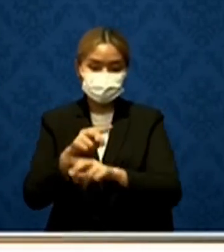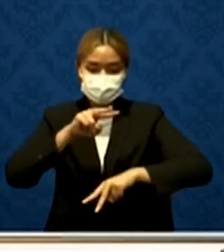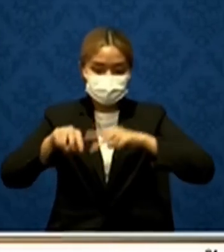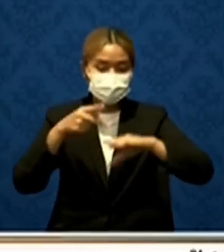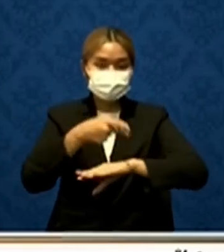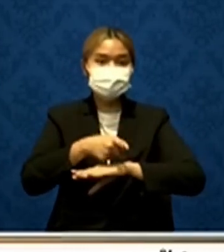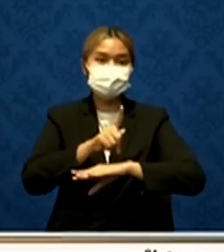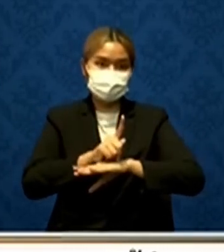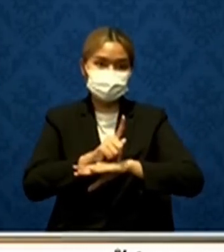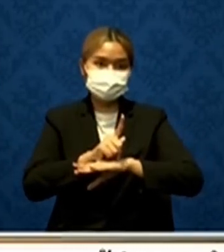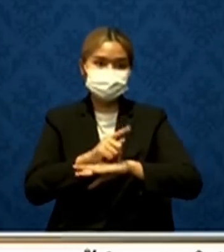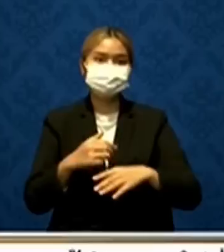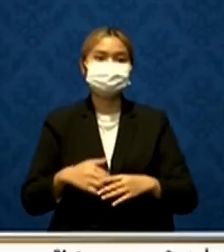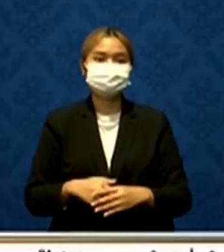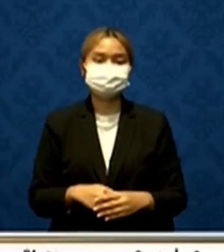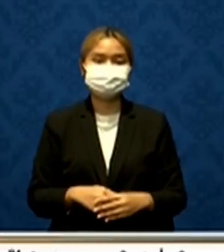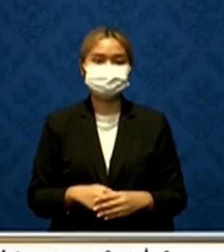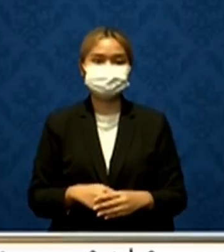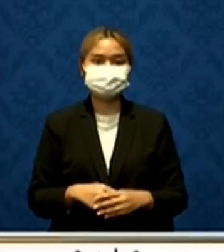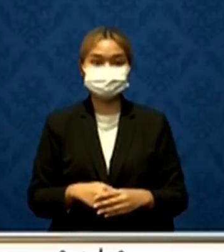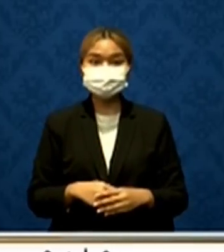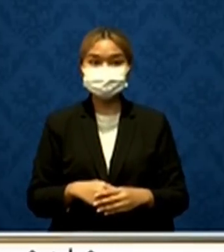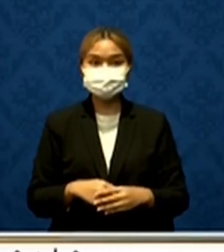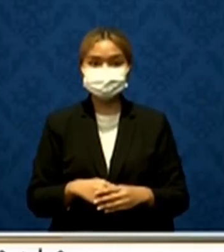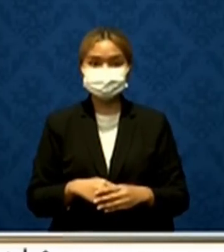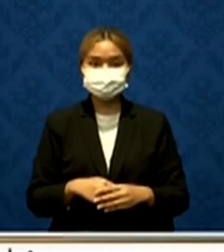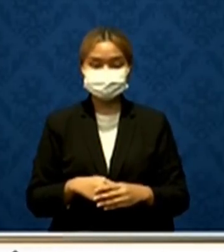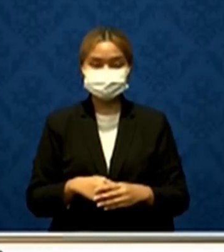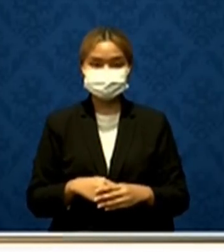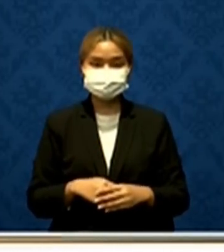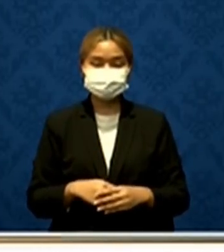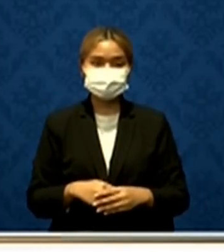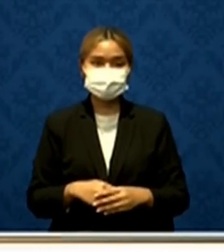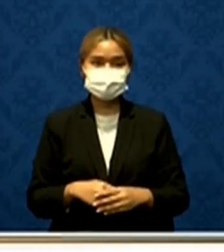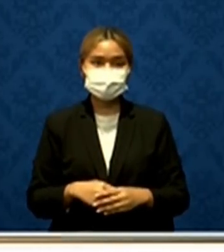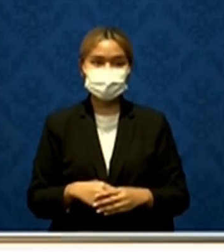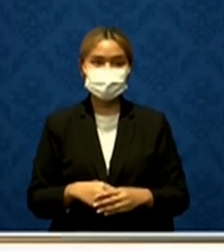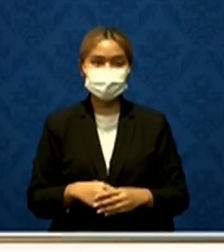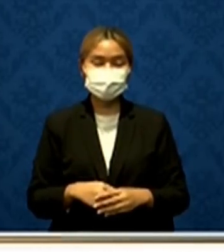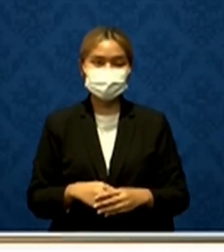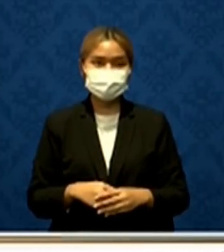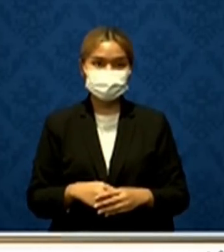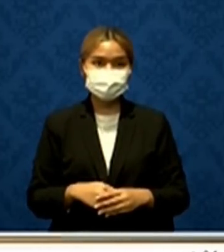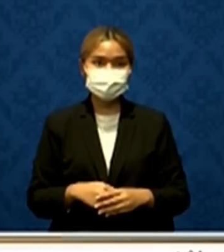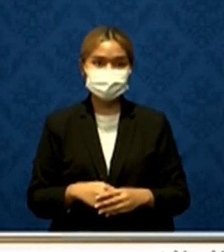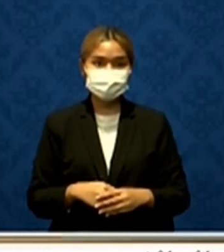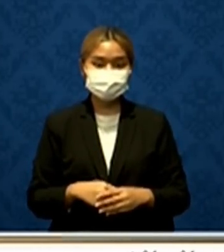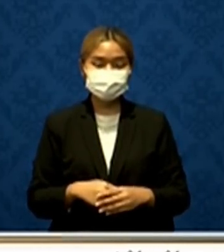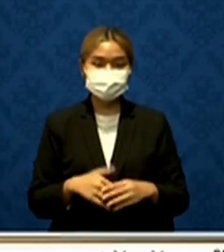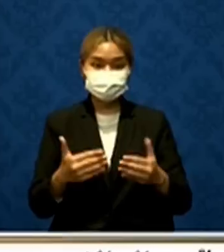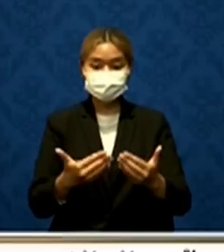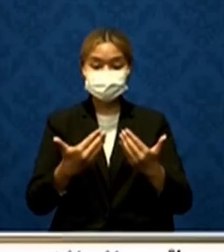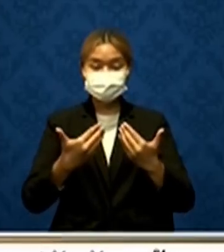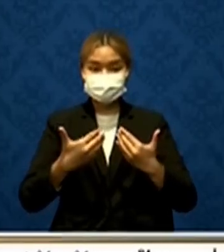จบเรื่องวินัยอยู่ตรงนี้และจะต้องติดตามกันต่อไปส่วนเรื่อง